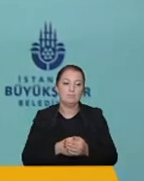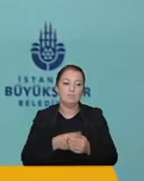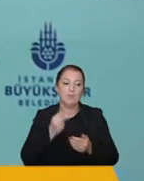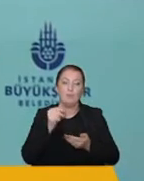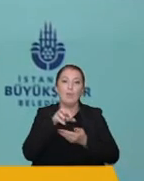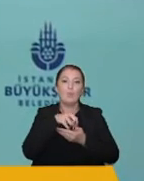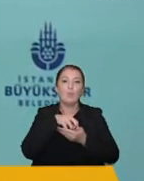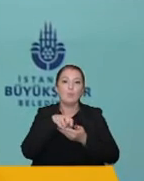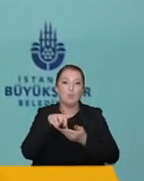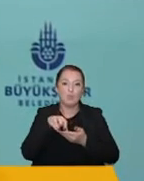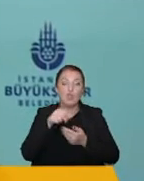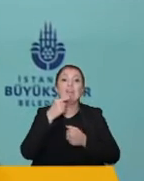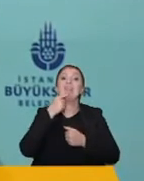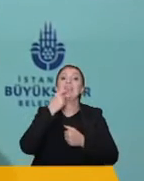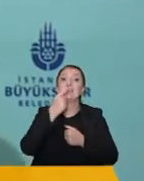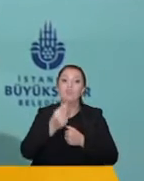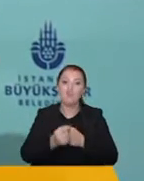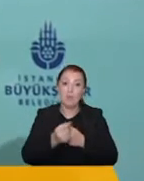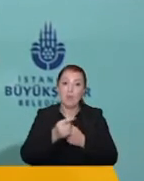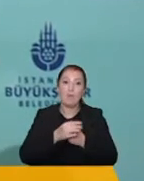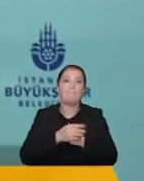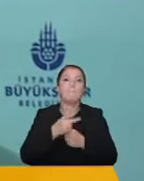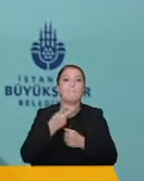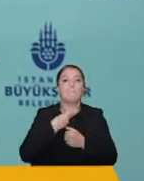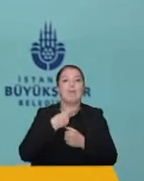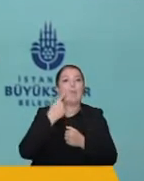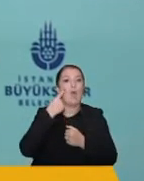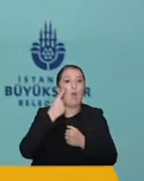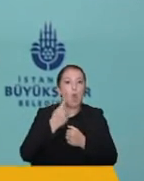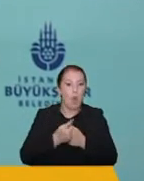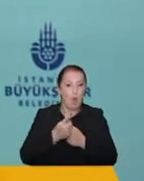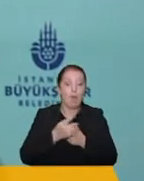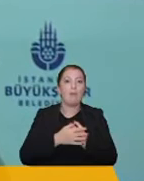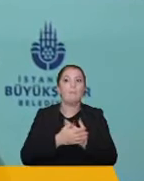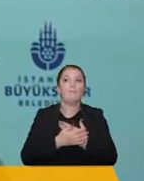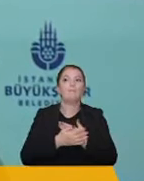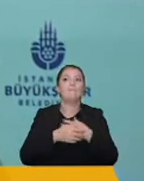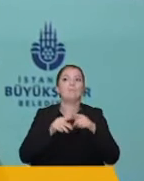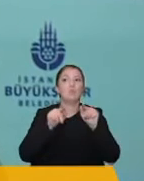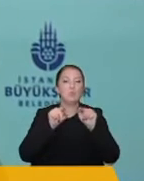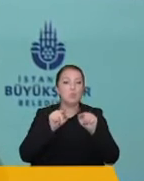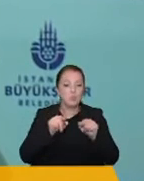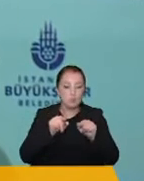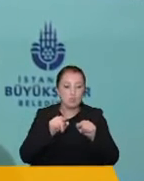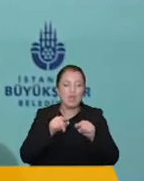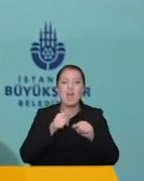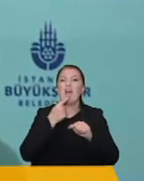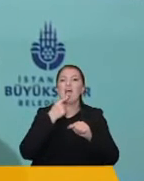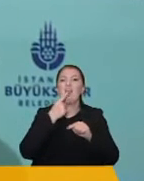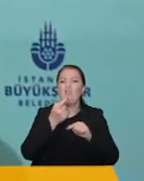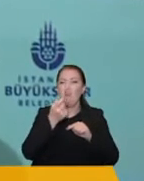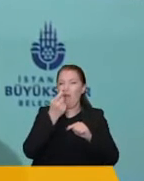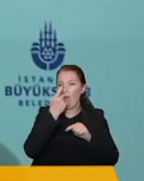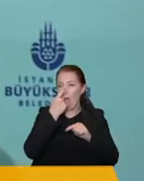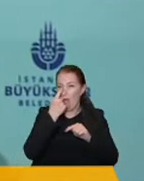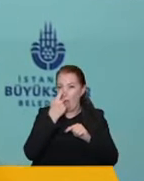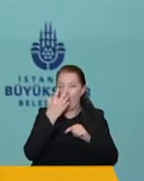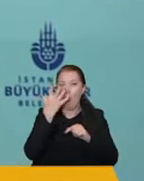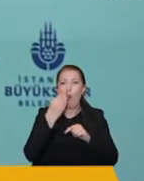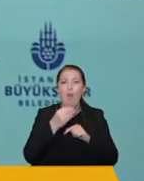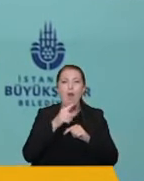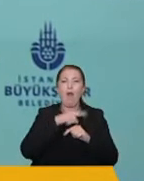Bütçe denince bana göre bu lafım kaba